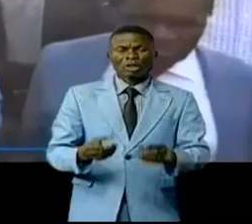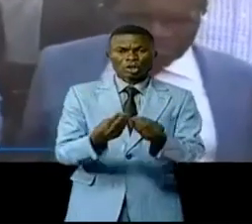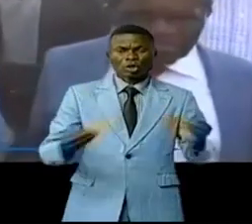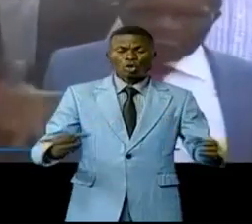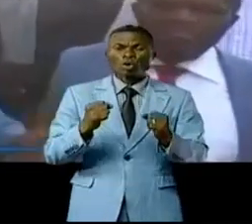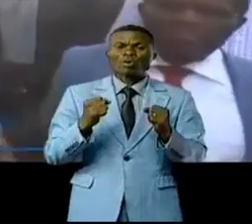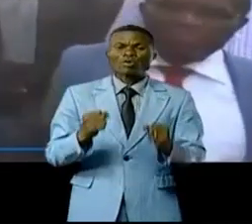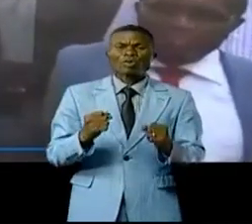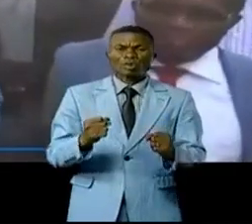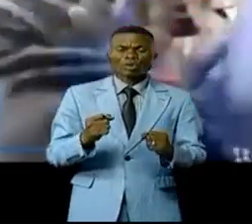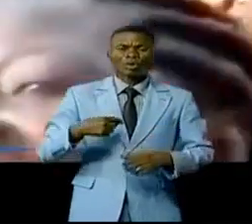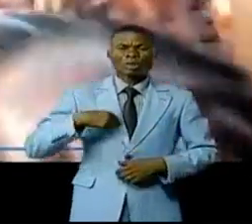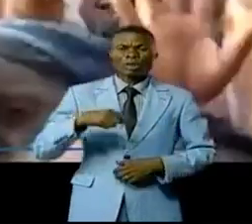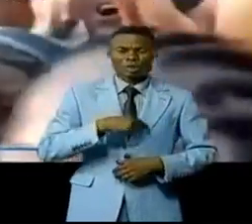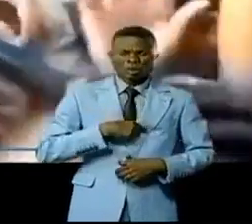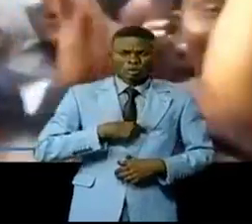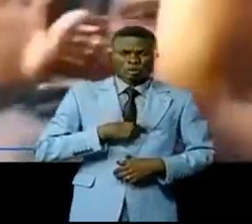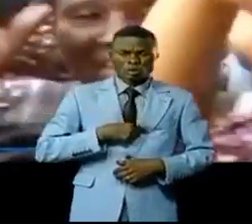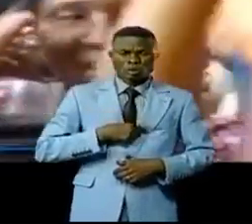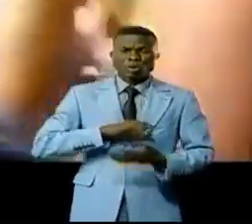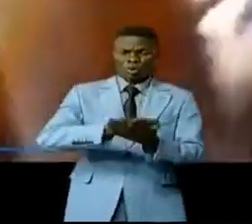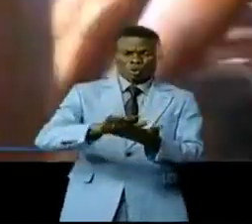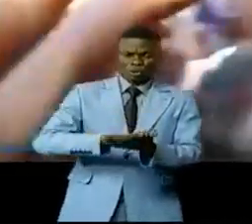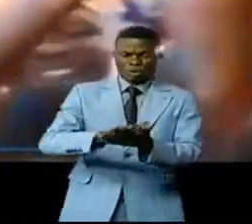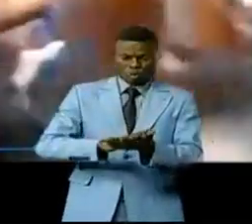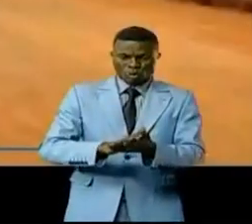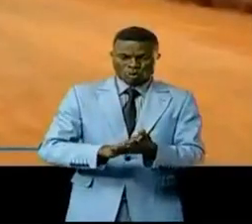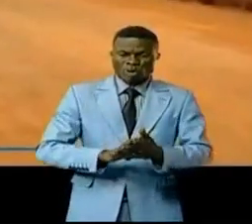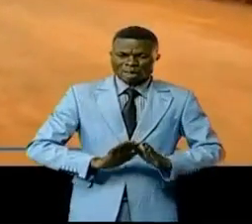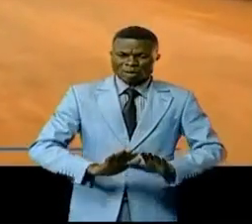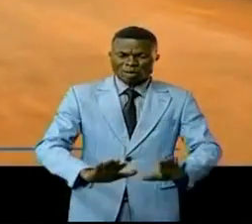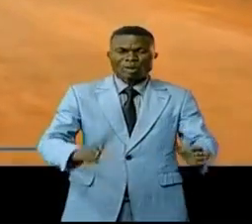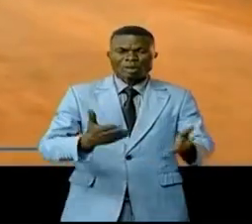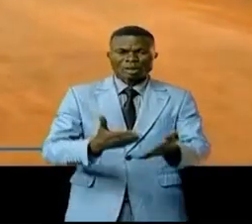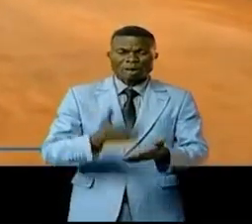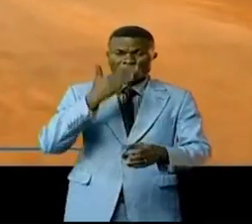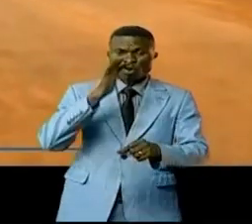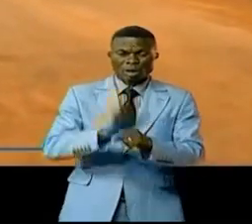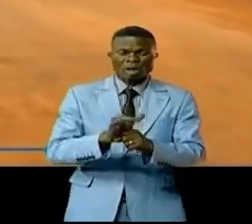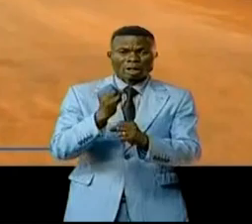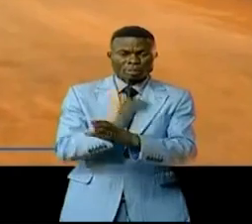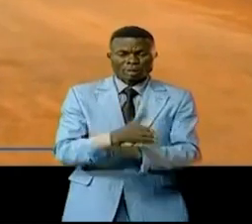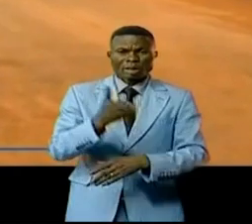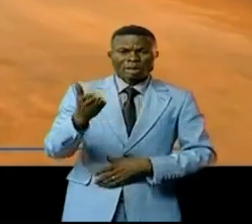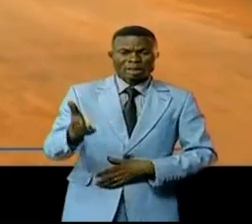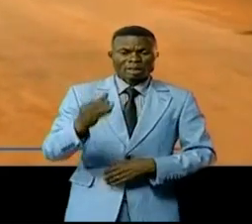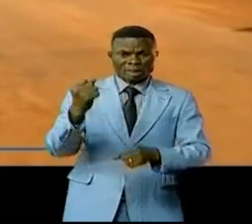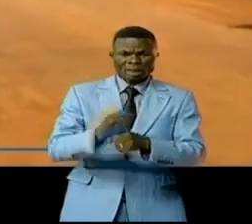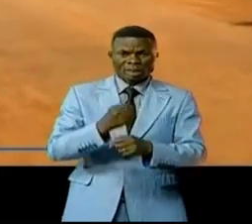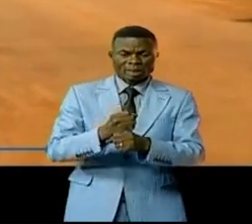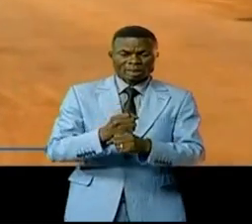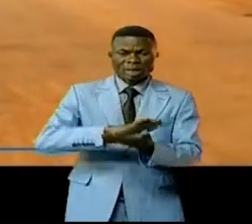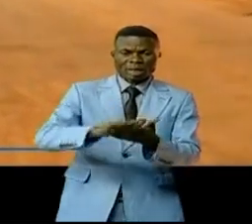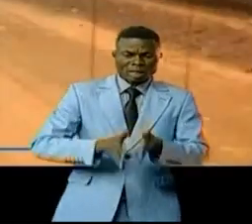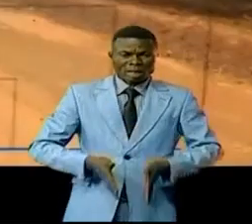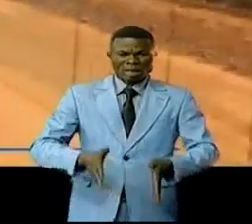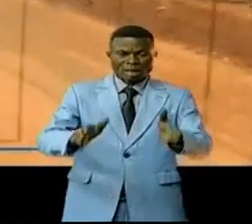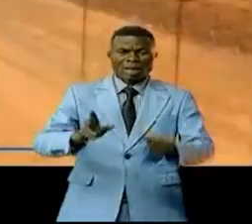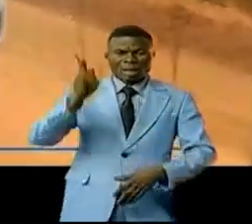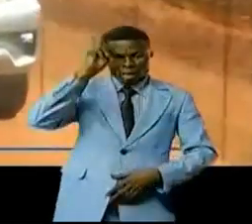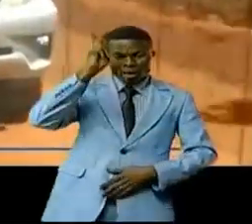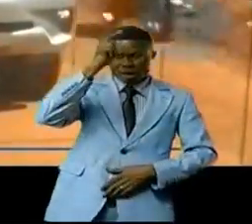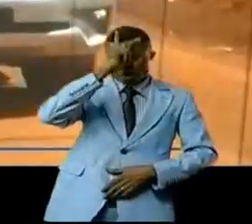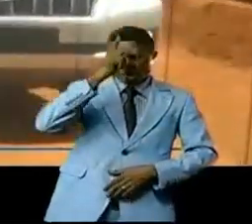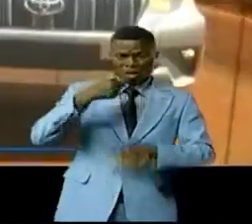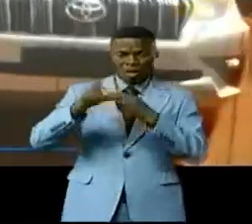durable, nous allons y poser les goudrons. Chose promise, chose due, les travaux d'asphaltage de la route Katanga à